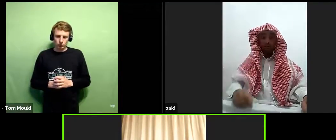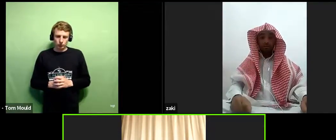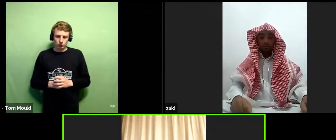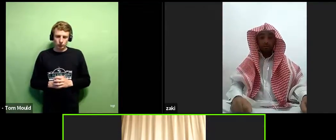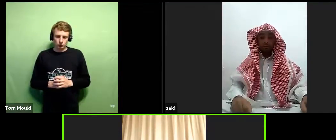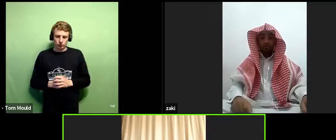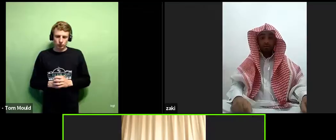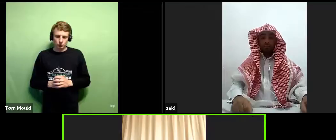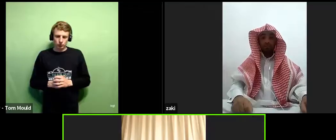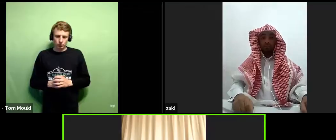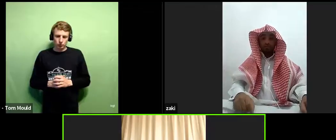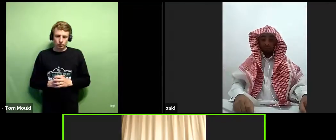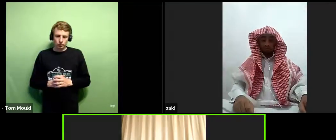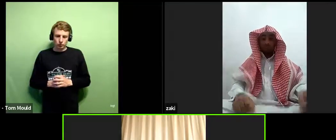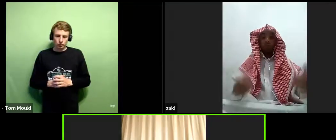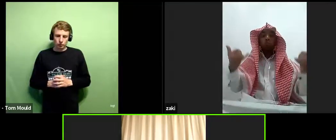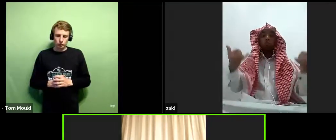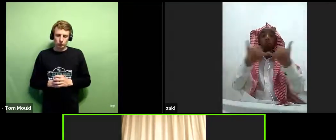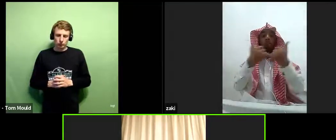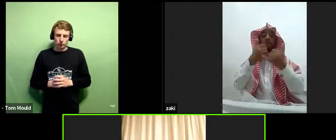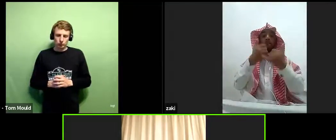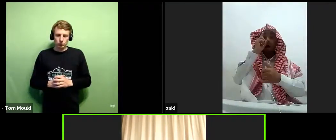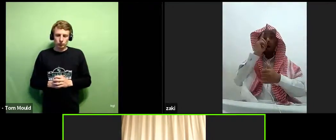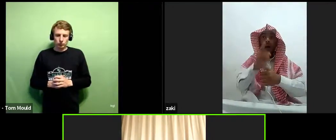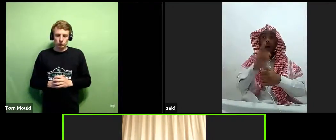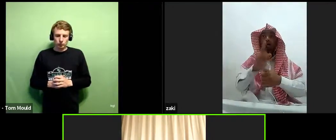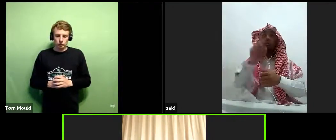أمرها عظيم في الإسلام.